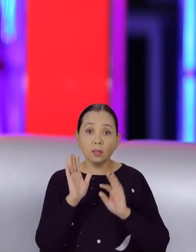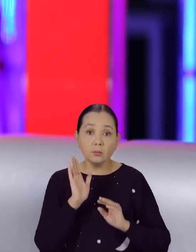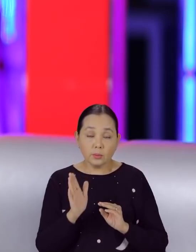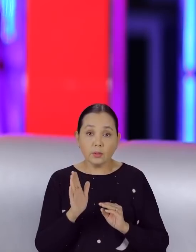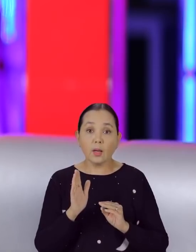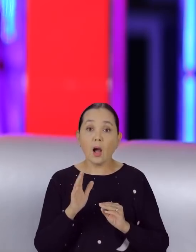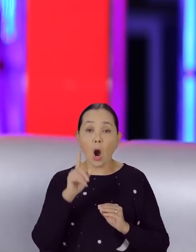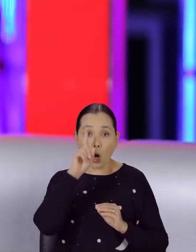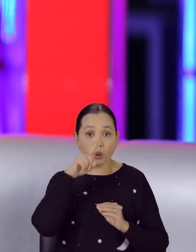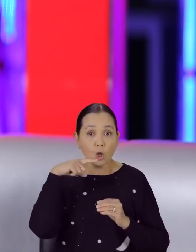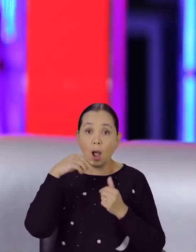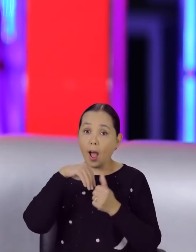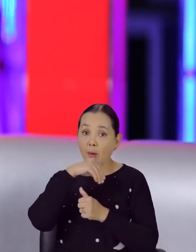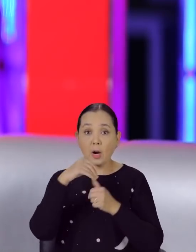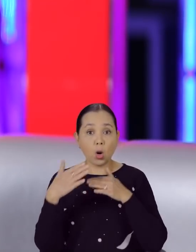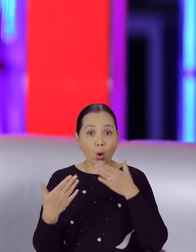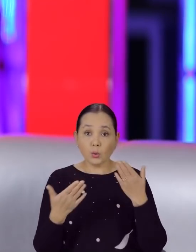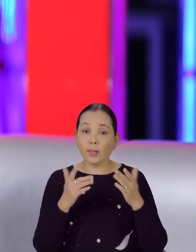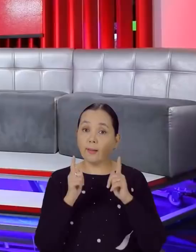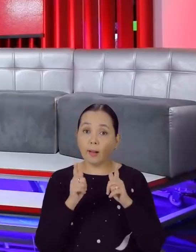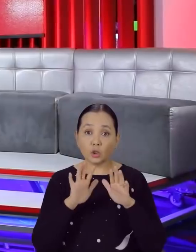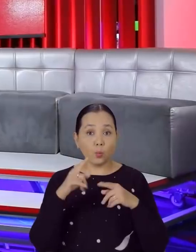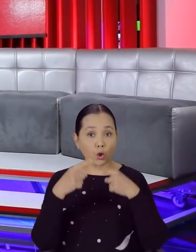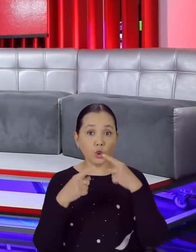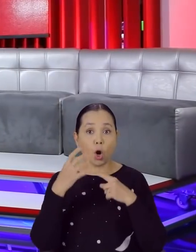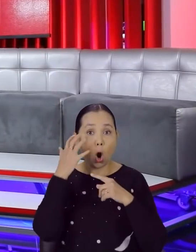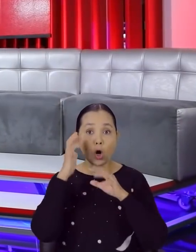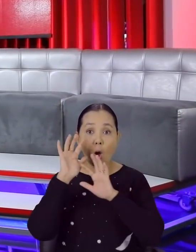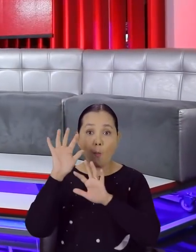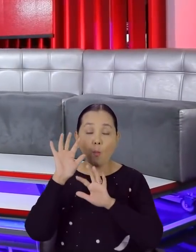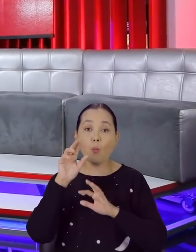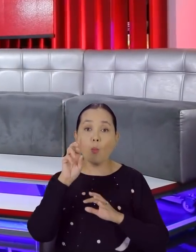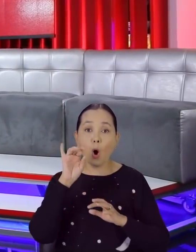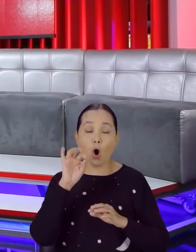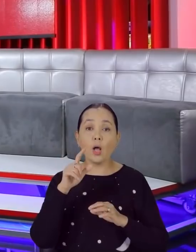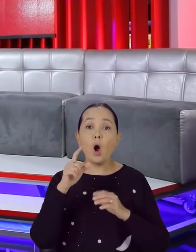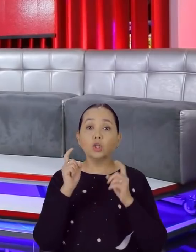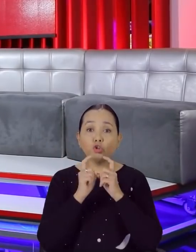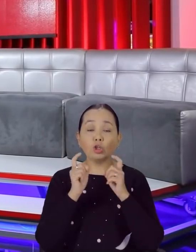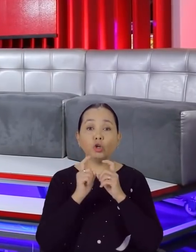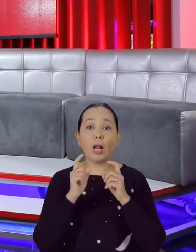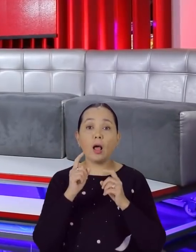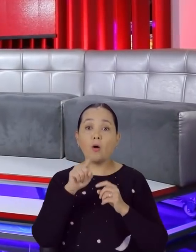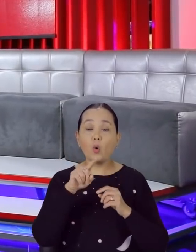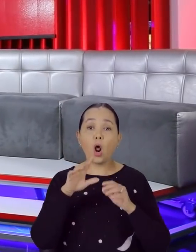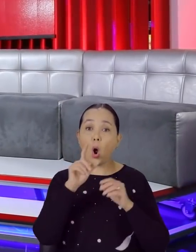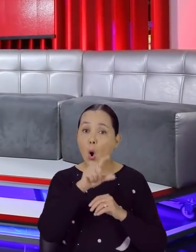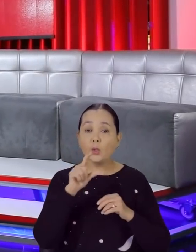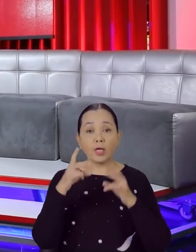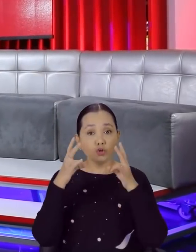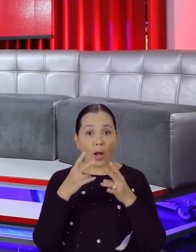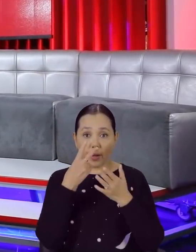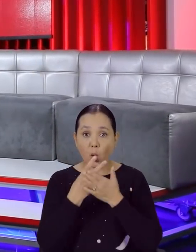aytishmaydi. Ozarbayjon va Armaniston o'rtasidagi kelishmovchilik, Tog'li Qorabog'dagi janjallar va urushlar, ularning fonida odamlarning